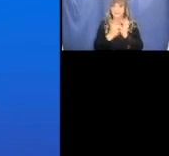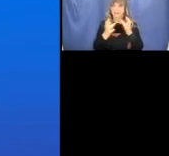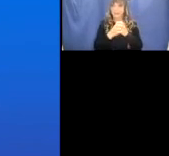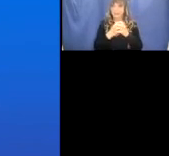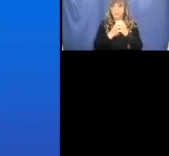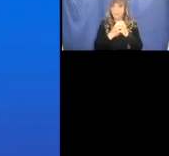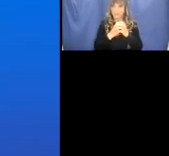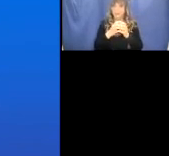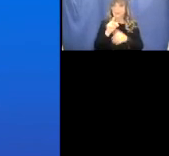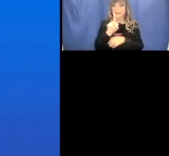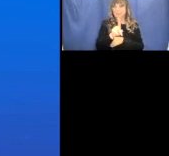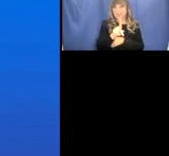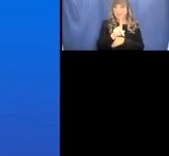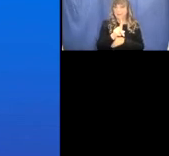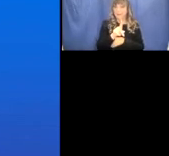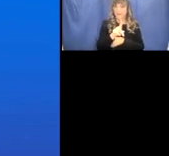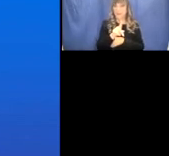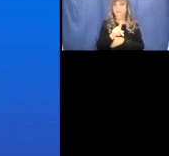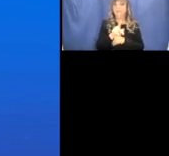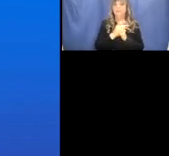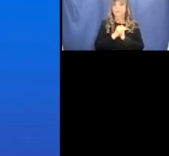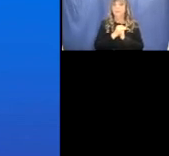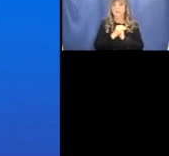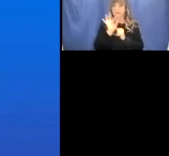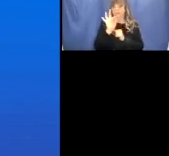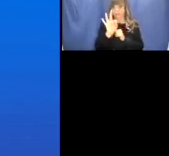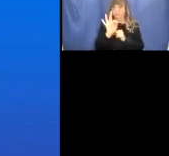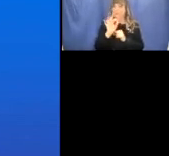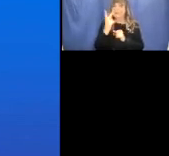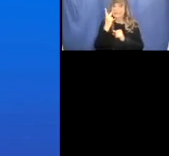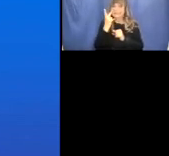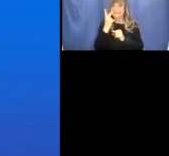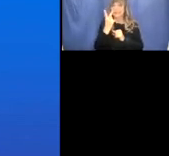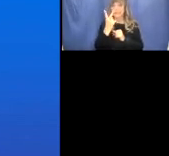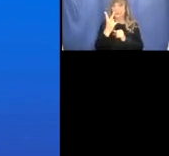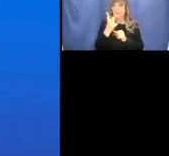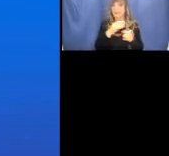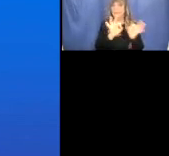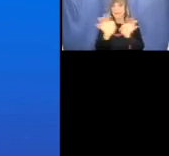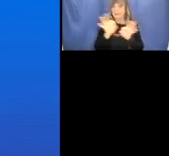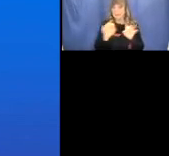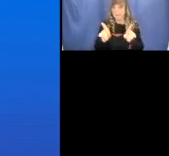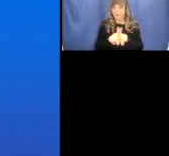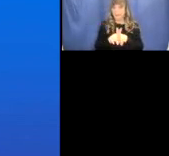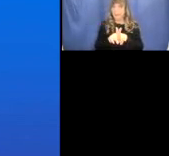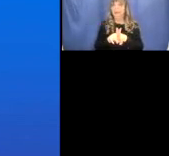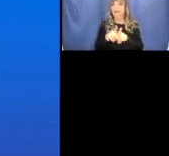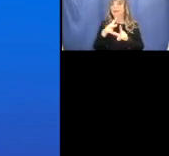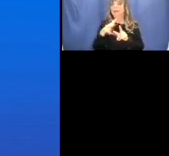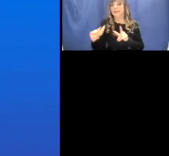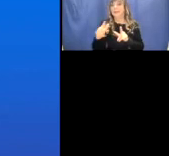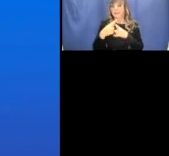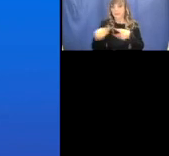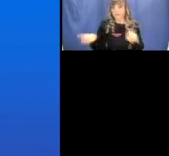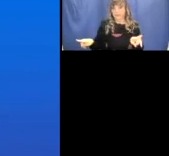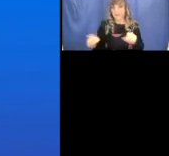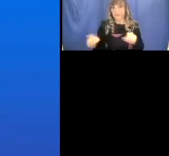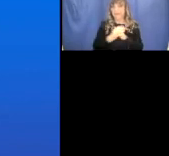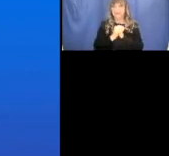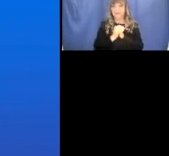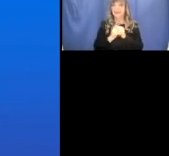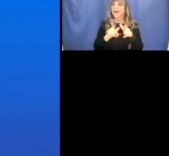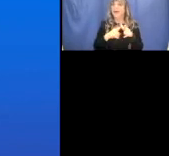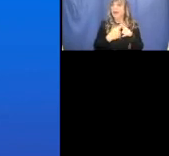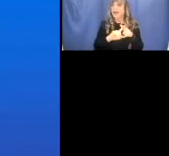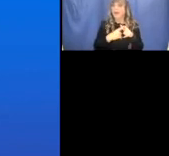medico di metri come dice il nome due parametri sono uguali il terzo è diverso e gli angoli